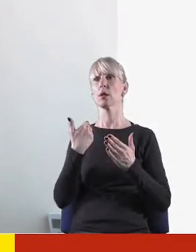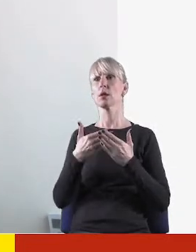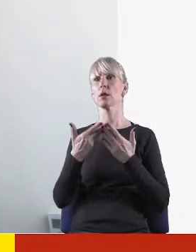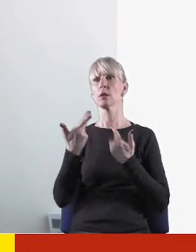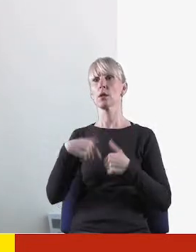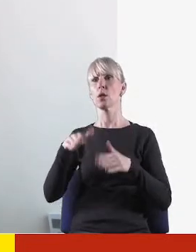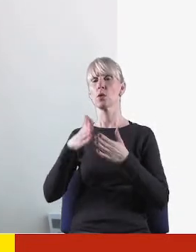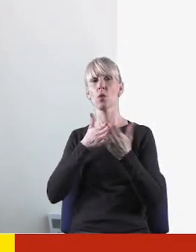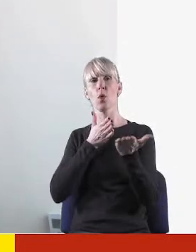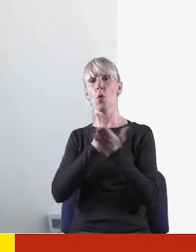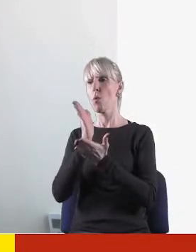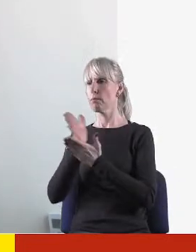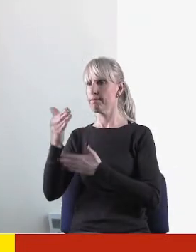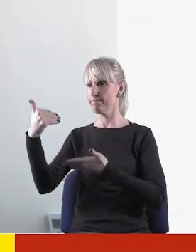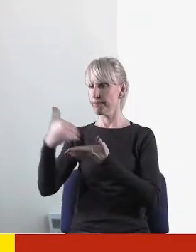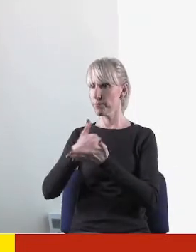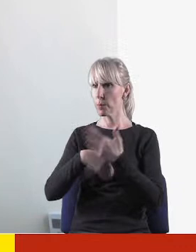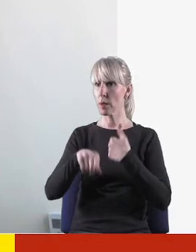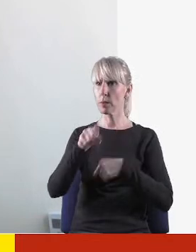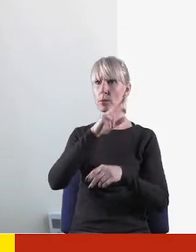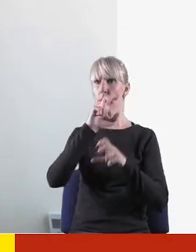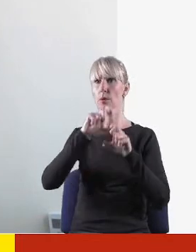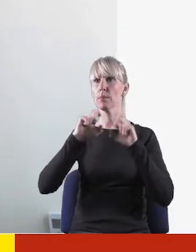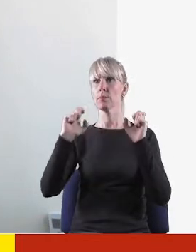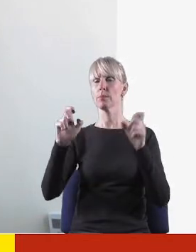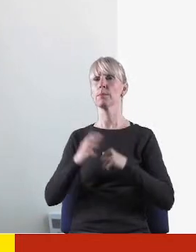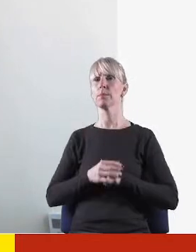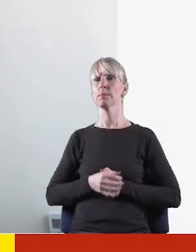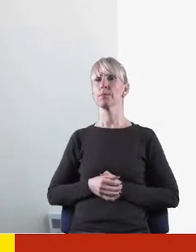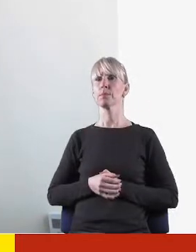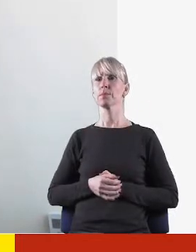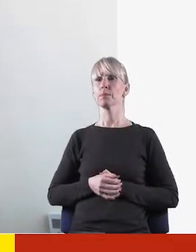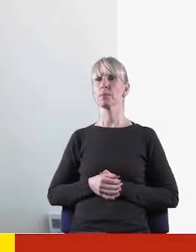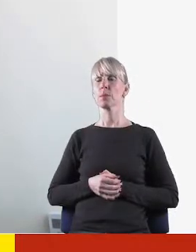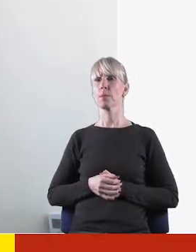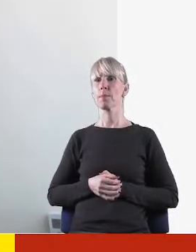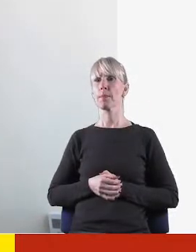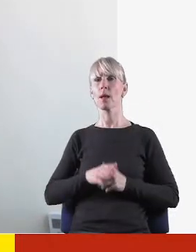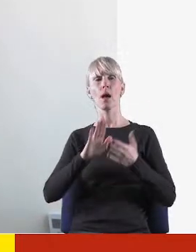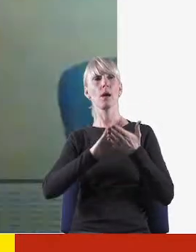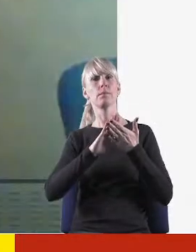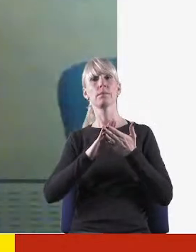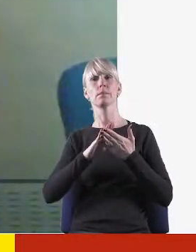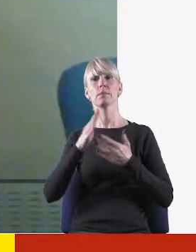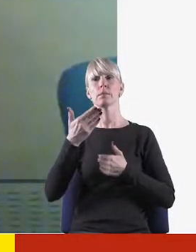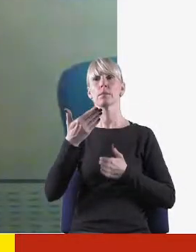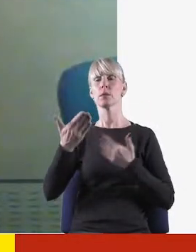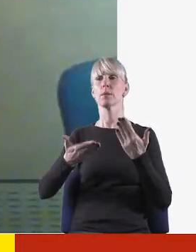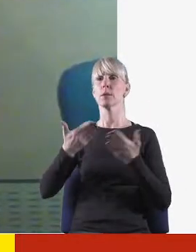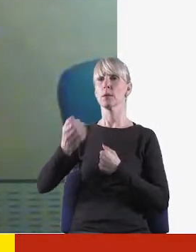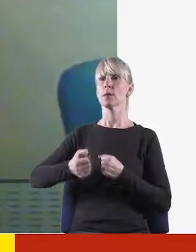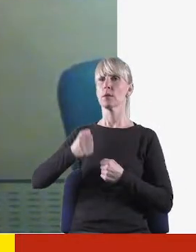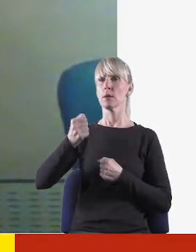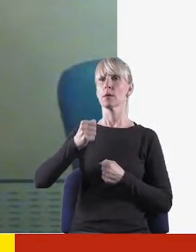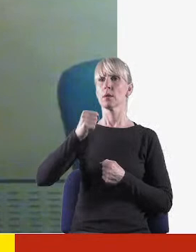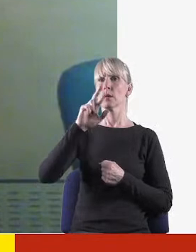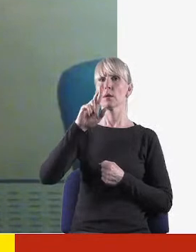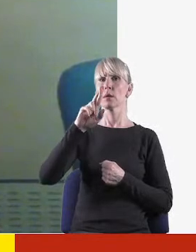firmami współpracujemy. Dziękuję. Dziękuję bardzo, panie dyrektorze. Proszę bardzo, czy ktoś z państwa radnych? Proszę bardzo, pani radna